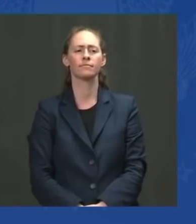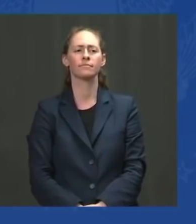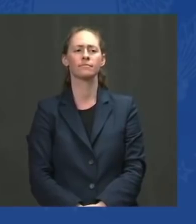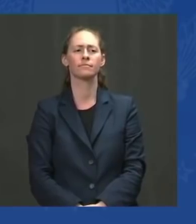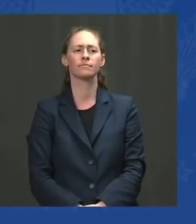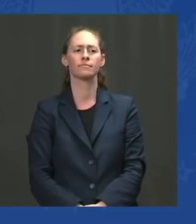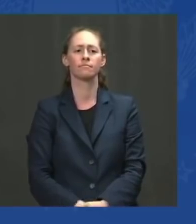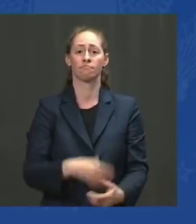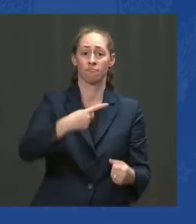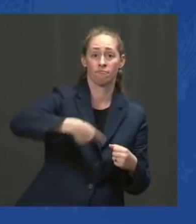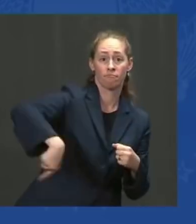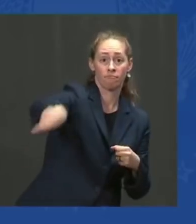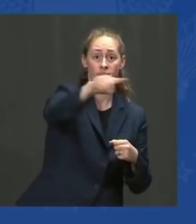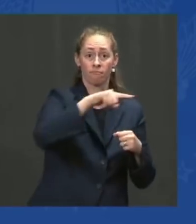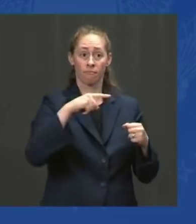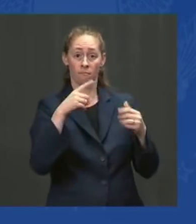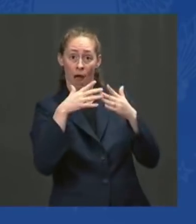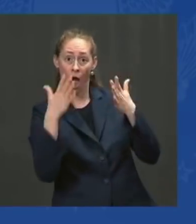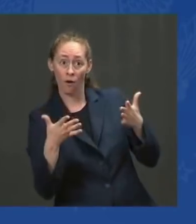那就是